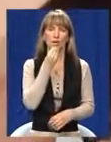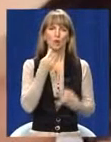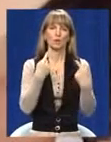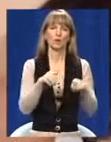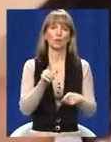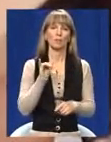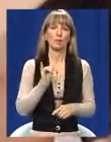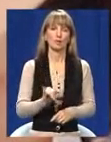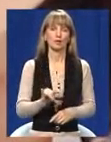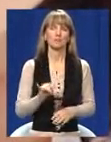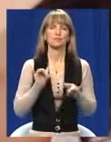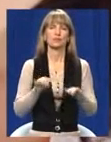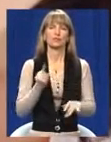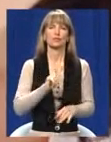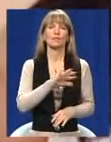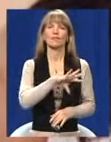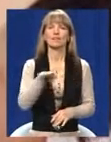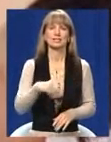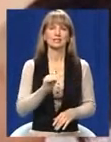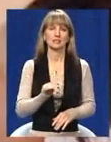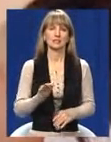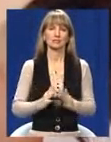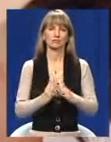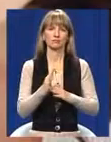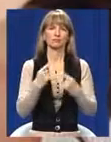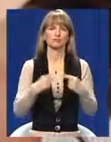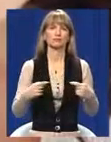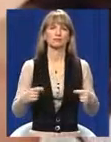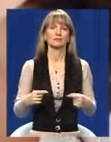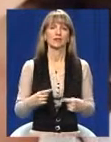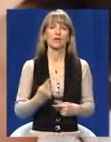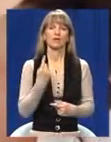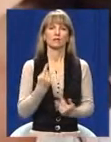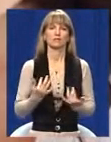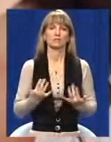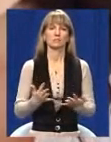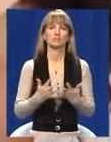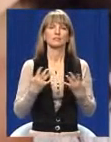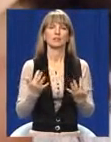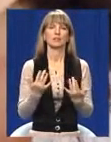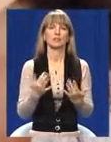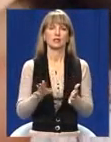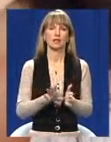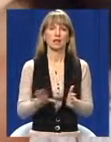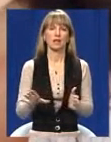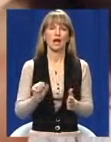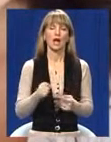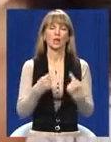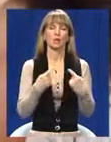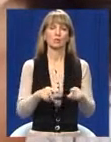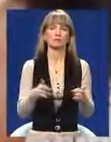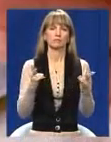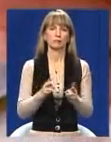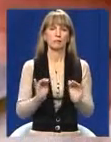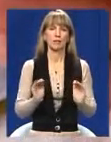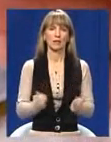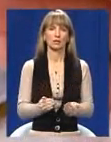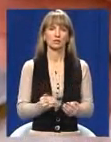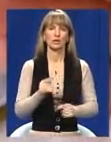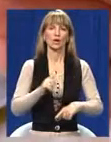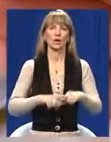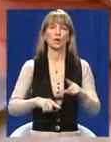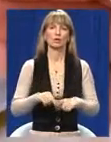поганий. Справа в тому, що всі діти ростуть по-різному, тому одні потребують більшої кількості енергії, а іншим потрібно менше.